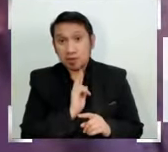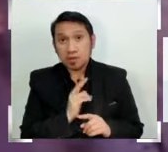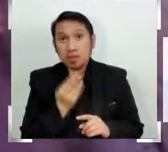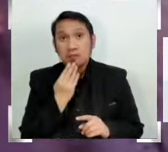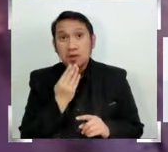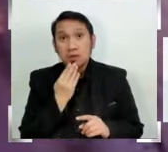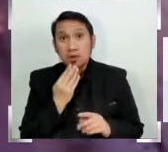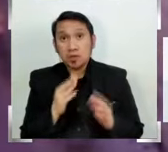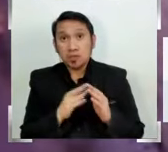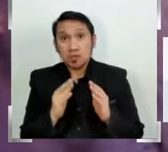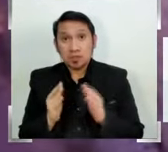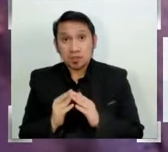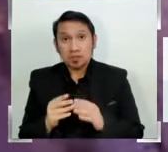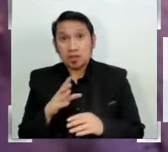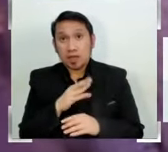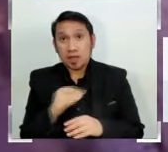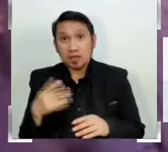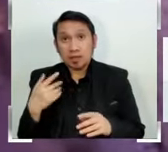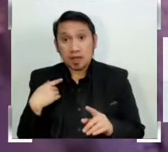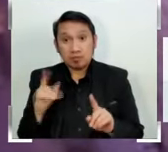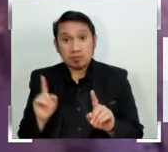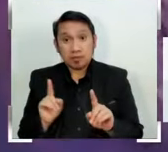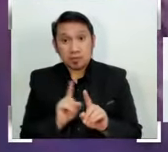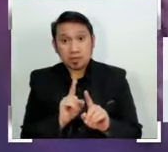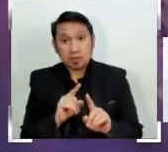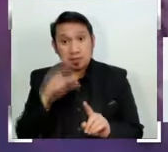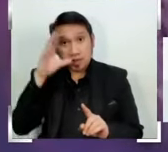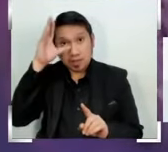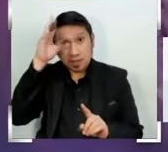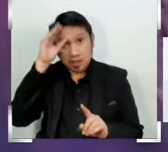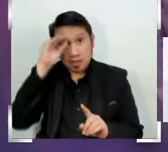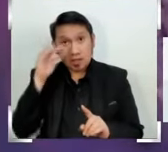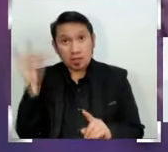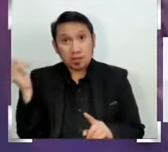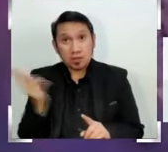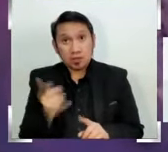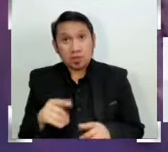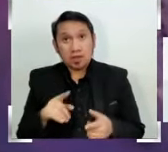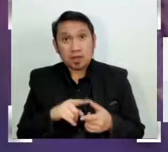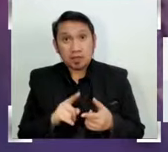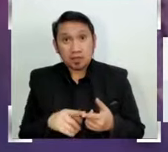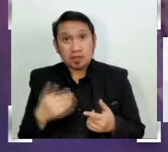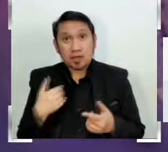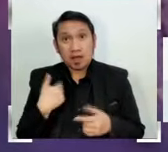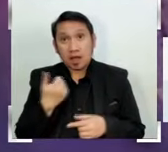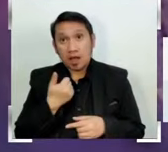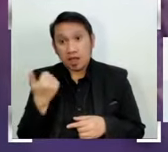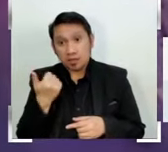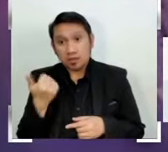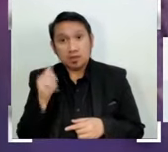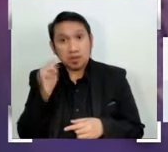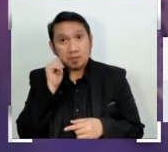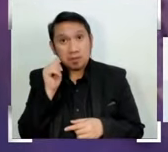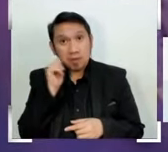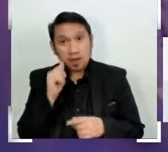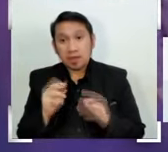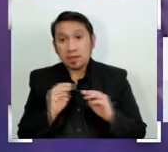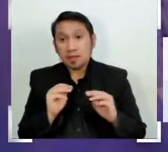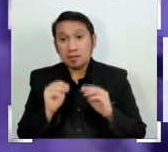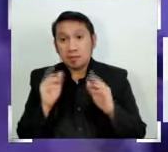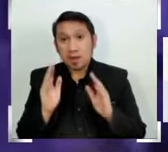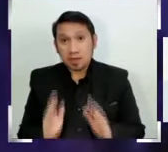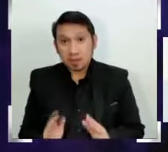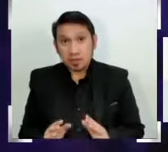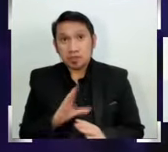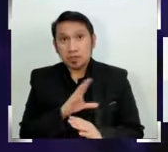Kasunod niya ang isang lalaking waiter at kinausap ito. Sumunod ang isa pang babae na manager umano ng reservoir at pumagit na sa